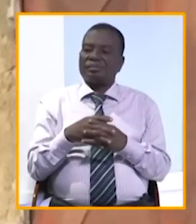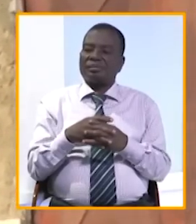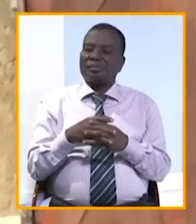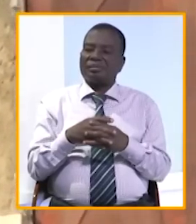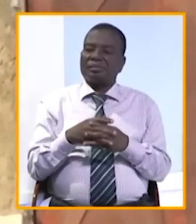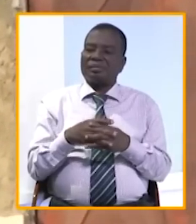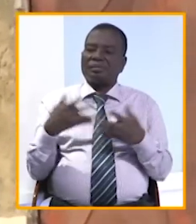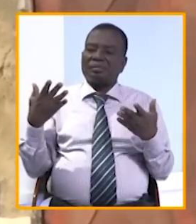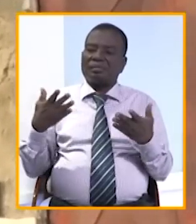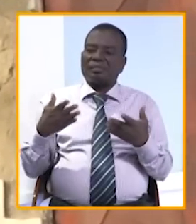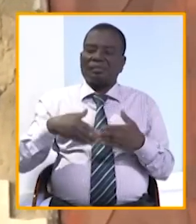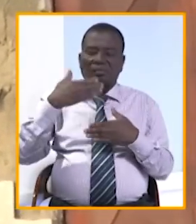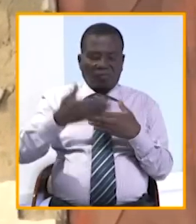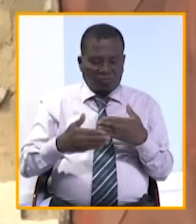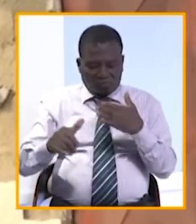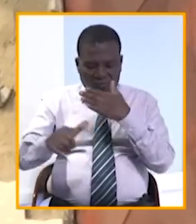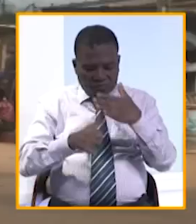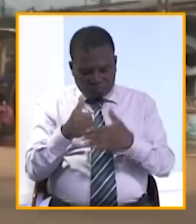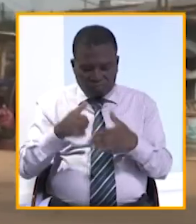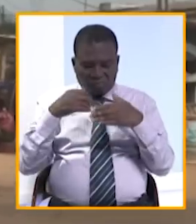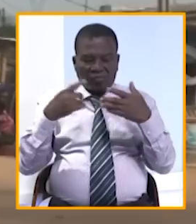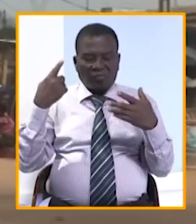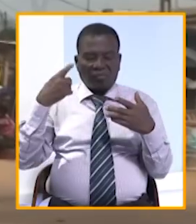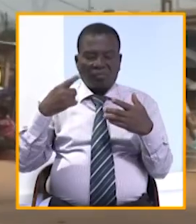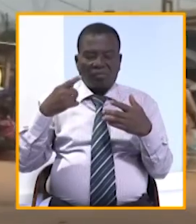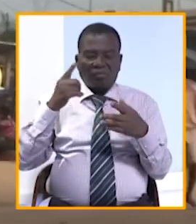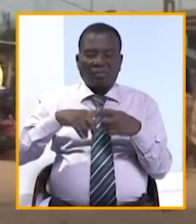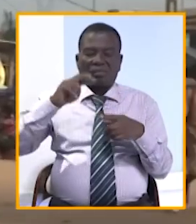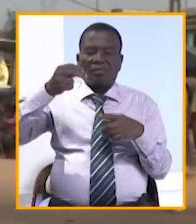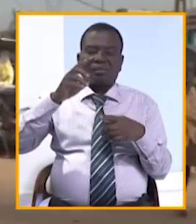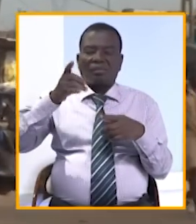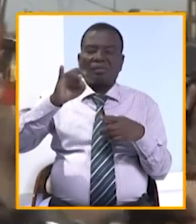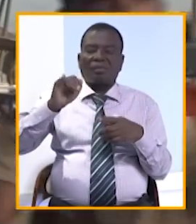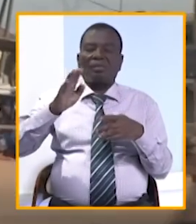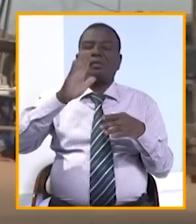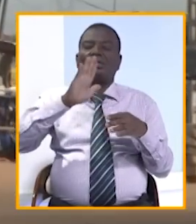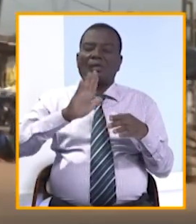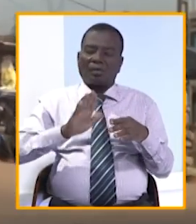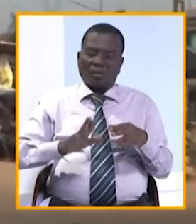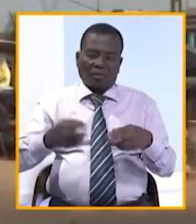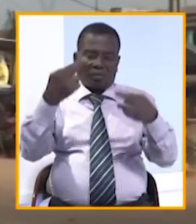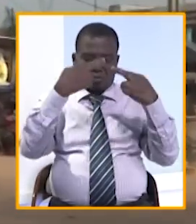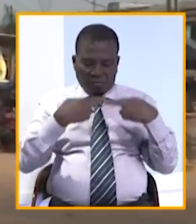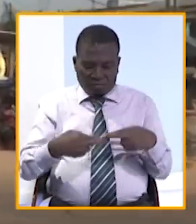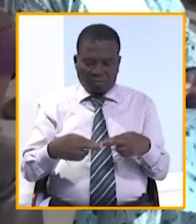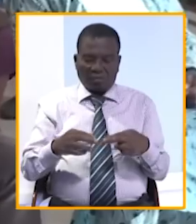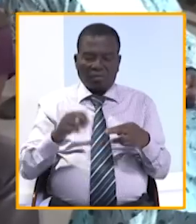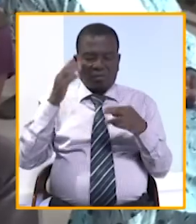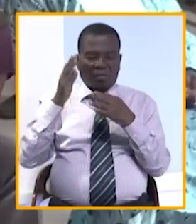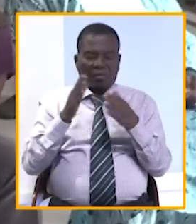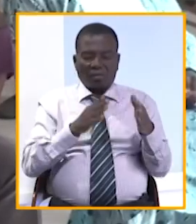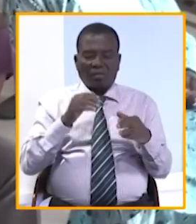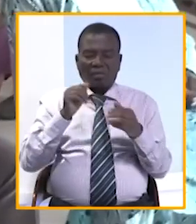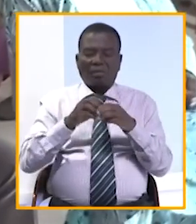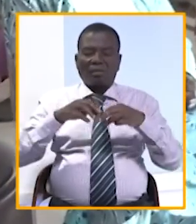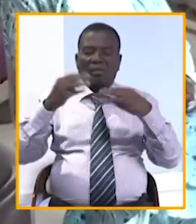Suite aux événements survenus récemment dans la ville de Ndoussi, le calme est véritablement de retour. À l'initiative du médiateur de la République, cet